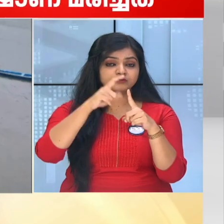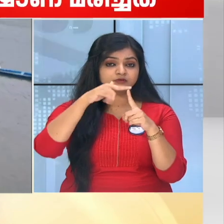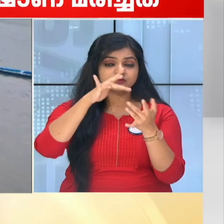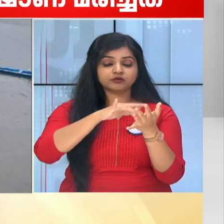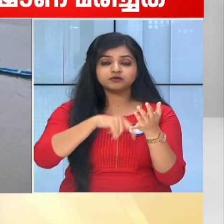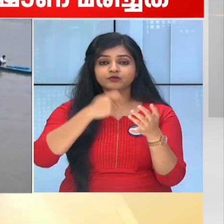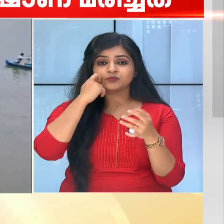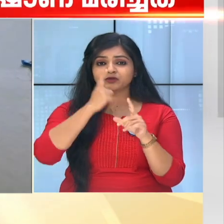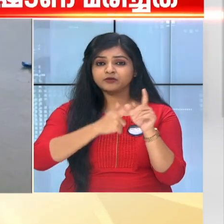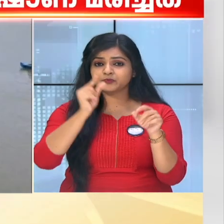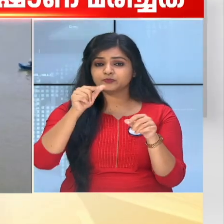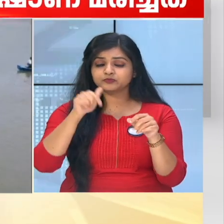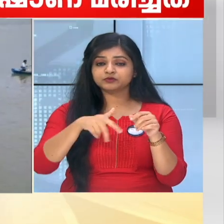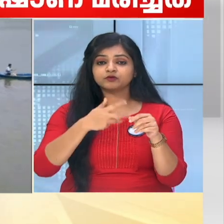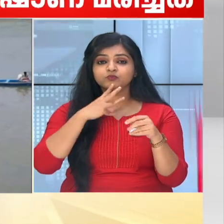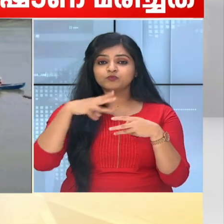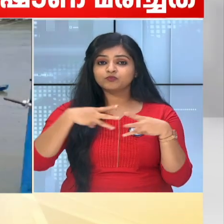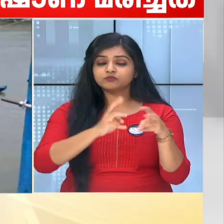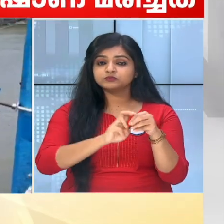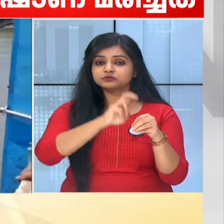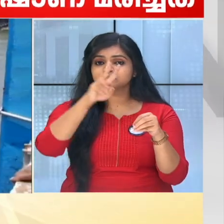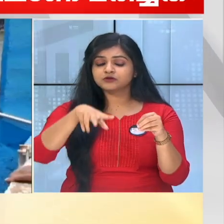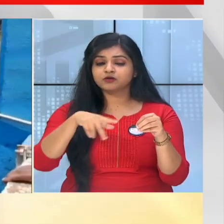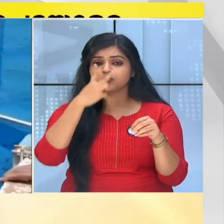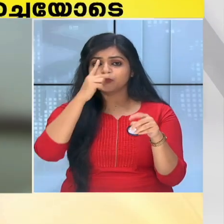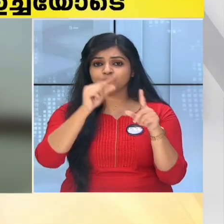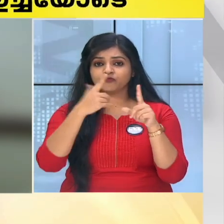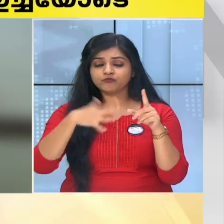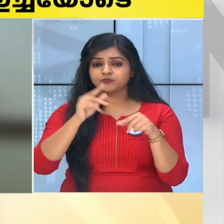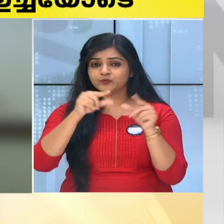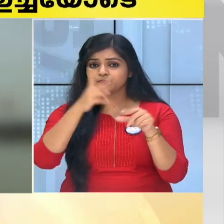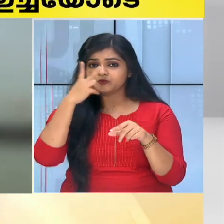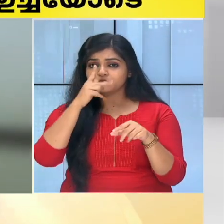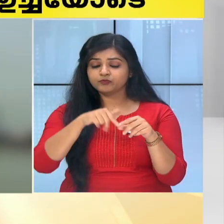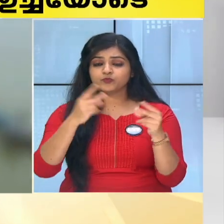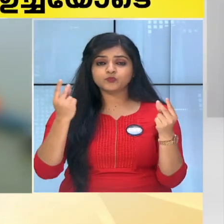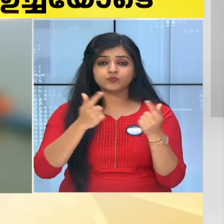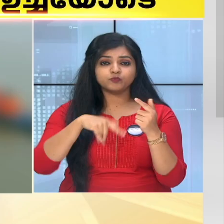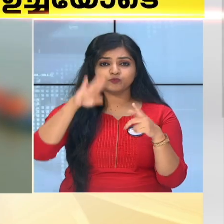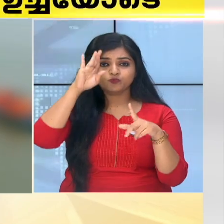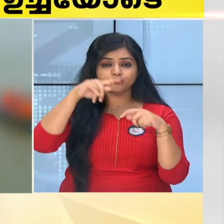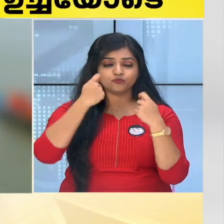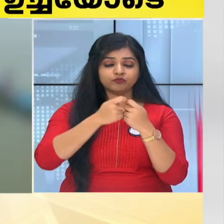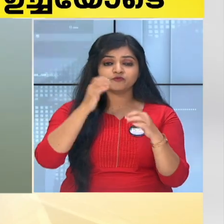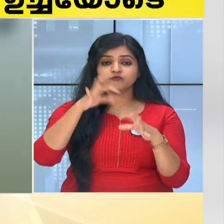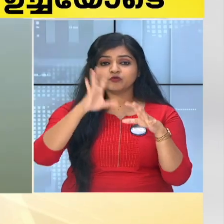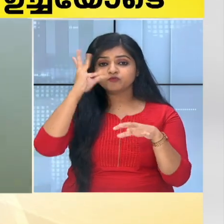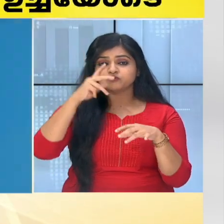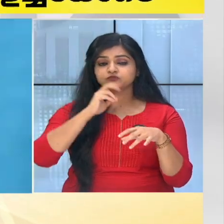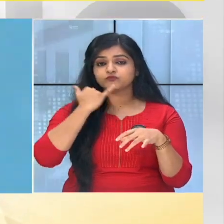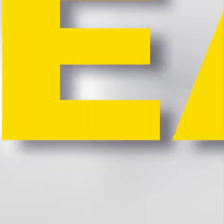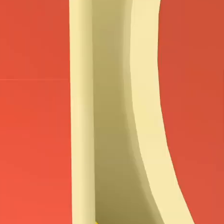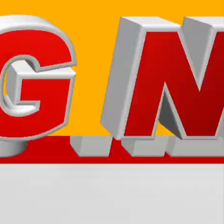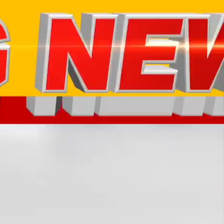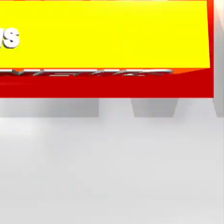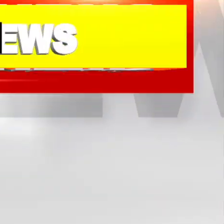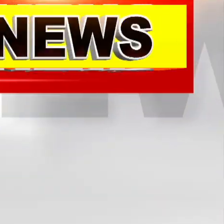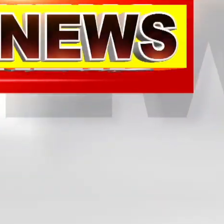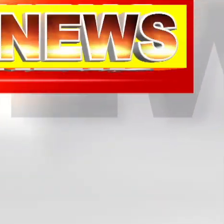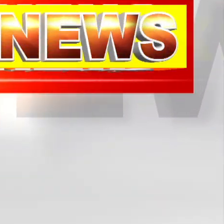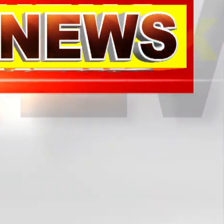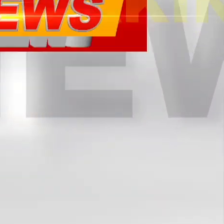ദൃക്സാക്ഷിയാണ് നാട്ടുകാരെയും ഒപ്പം തന്നെ അഗ്നിരക്ഷാ സേനയും പോലീസിനെയും വിവരം അറിയിച്ചത്. എല്ലാവരും സംയുക്തമായി നടത്തിയ തെരച്ചിലിനൊടുവിൽ